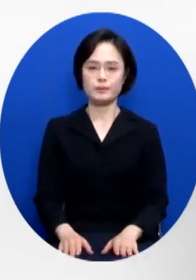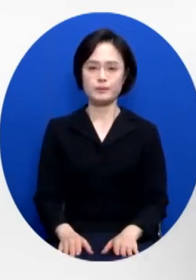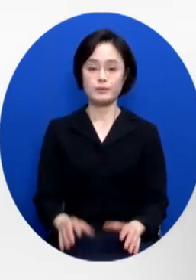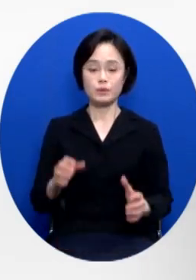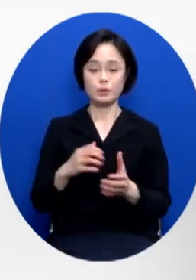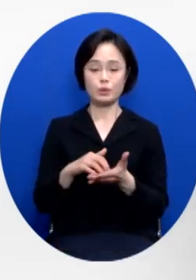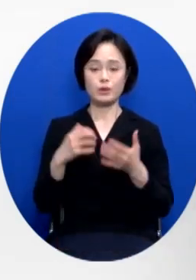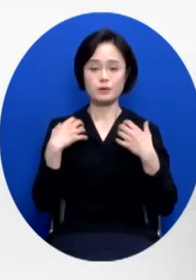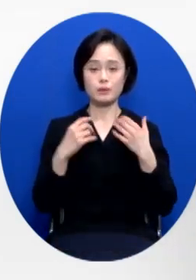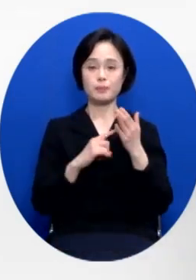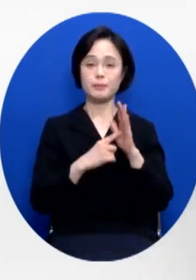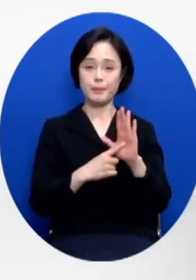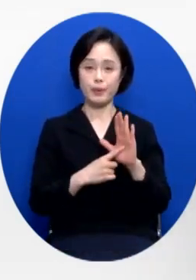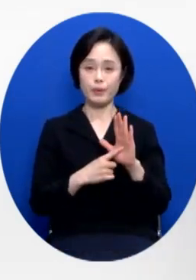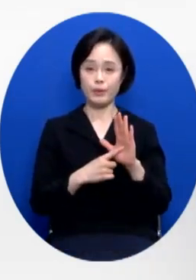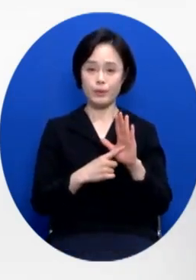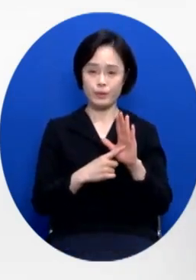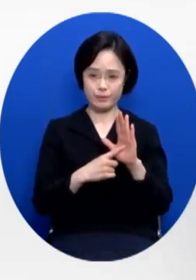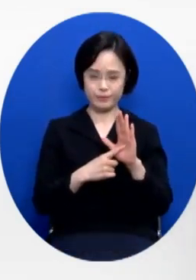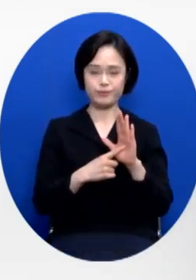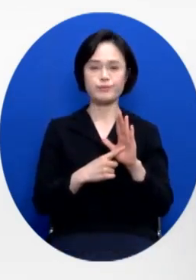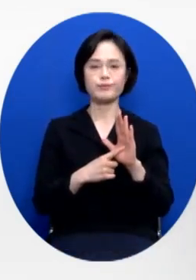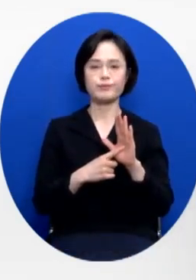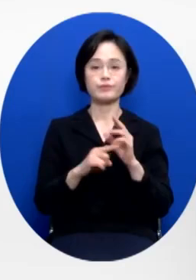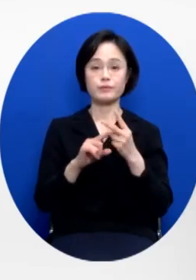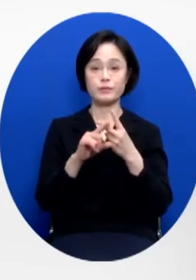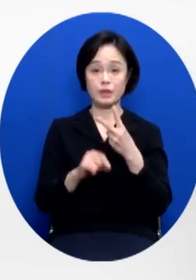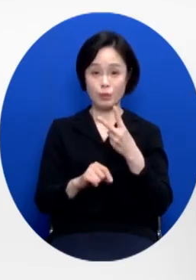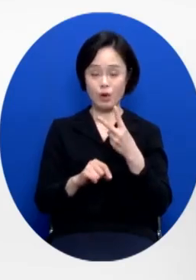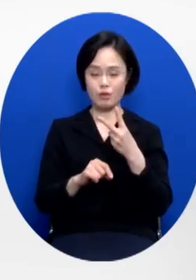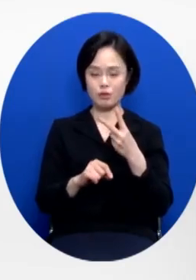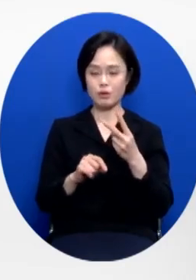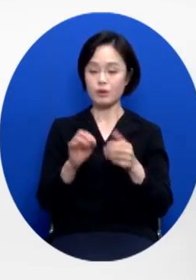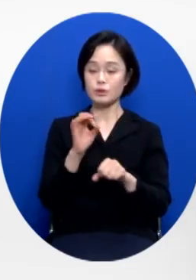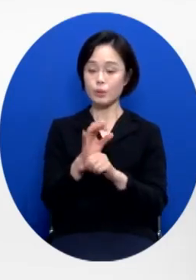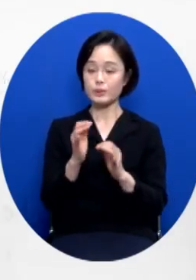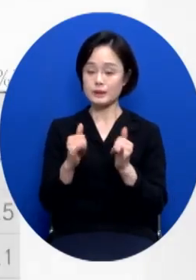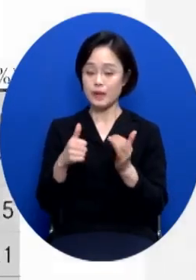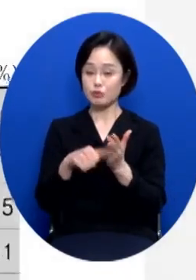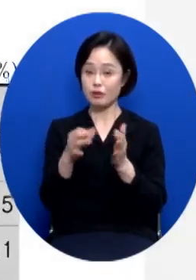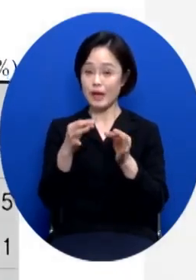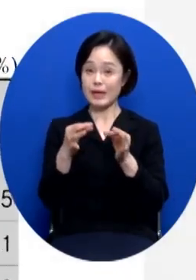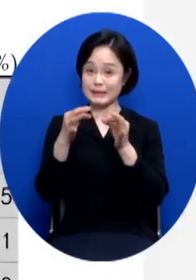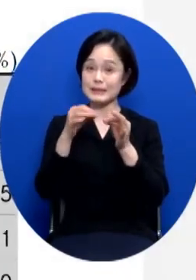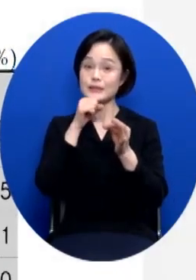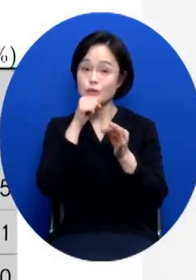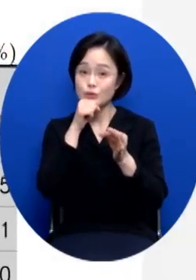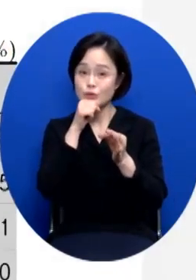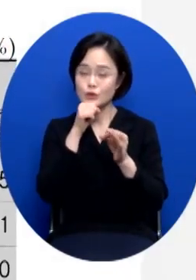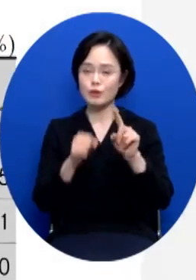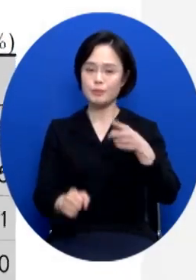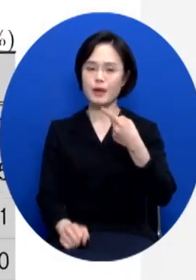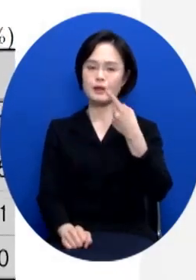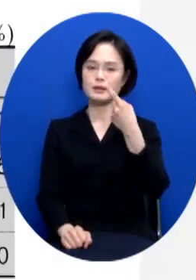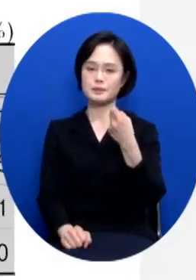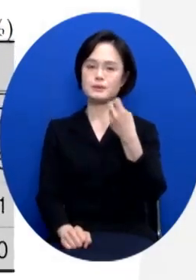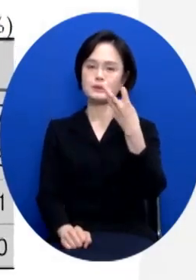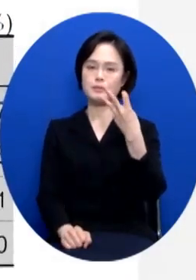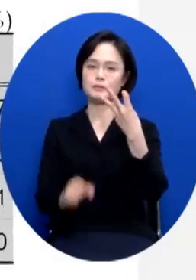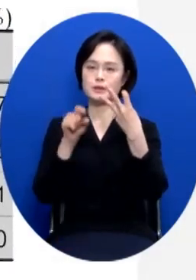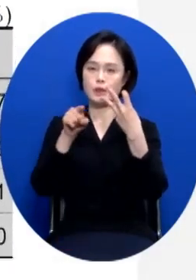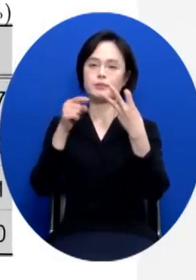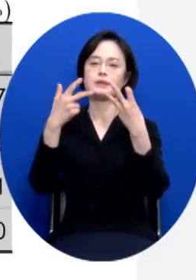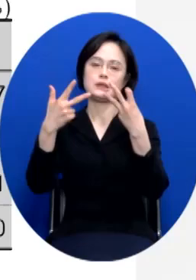통계청에 따르면 2월 소비자 물가 지수는 지난해보다 3.1% 오른 113.77을 기록하면서